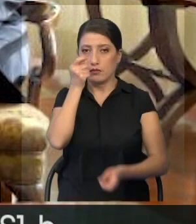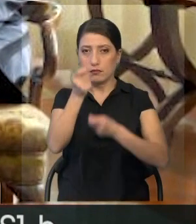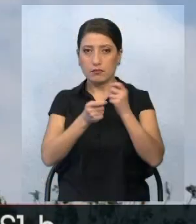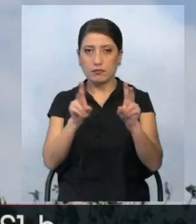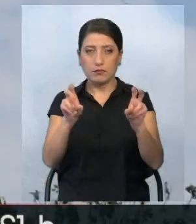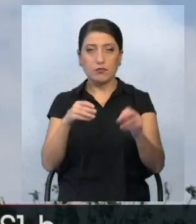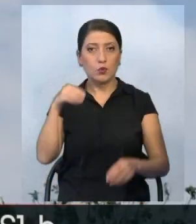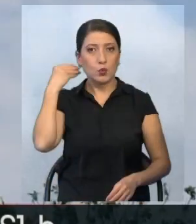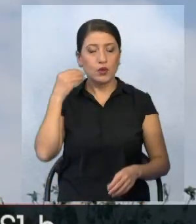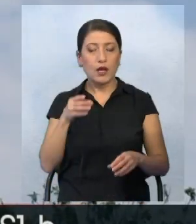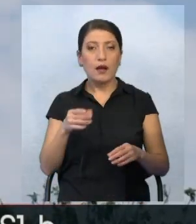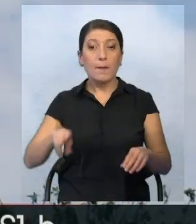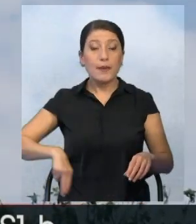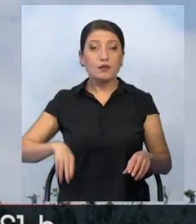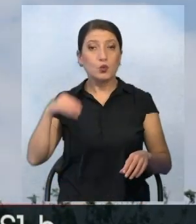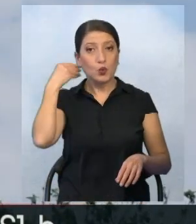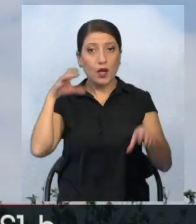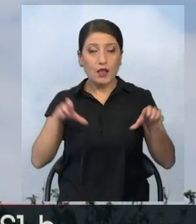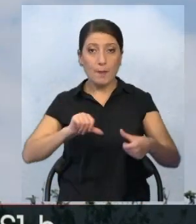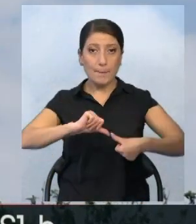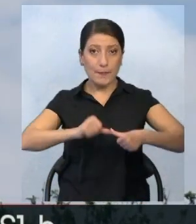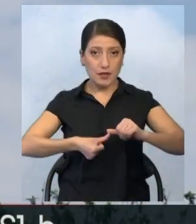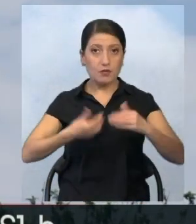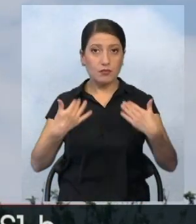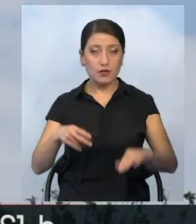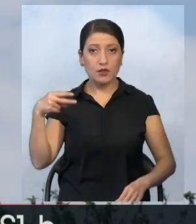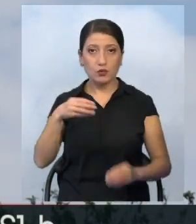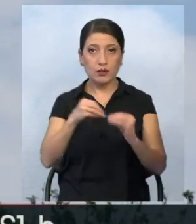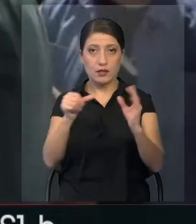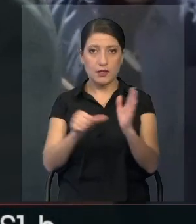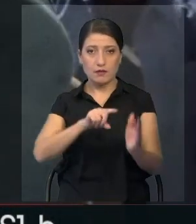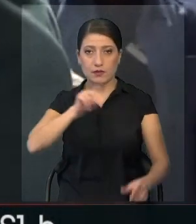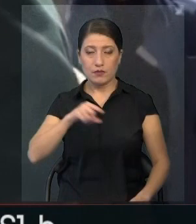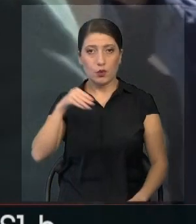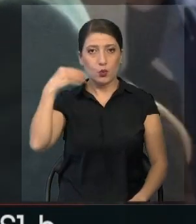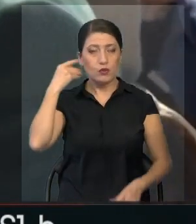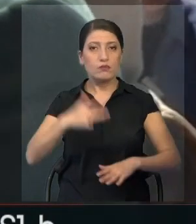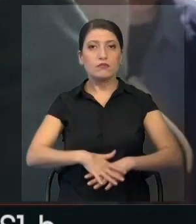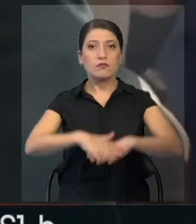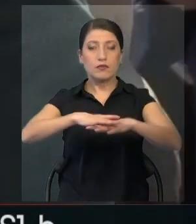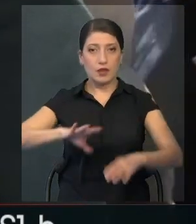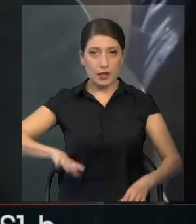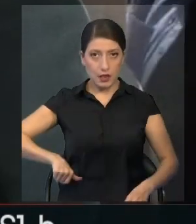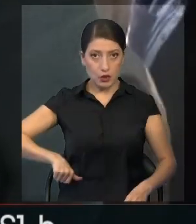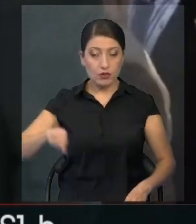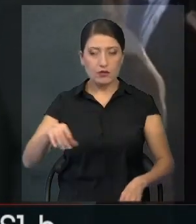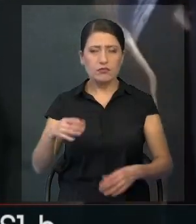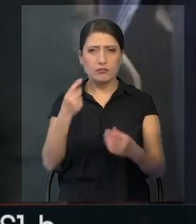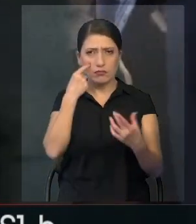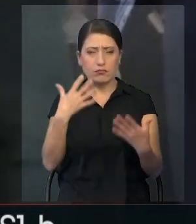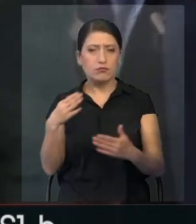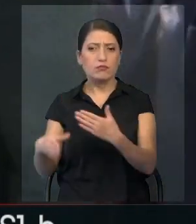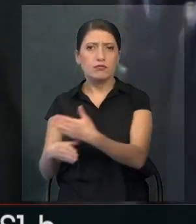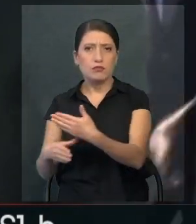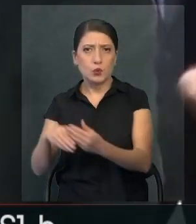ու Թուրքիայի նախագահը մտերմացել են։ 2016-ին Թուրքիայում պետական հեղաշրջման փորձից հետո նա բացահայտ աջակցել է